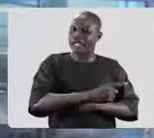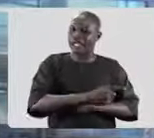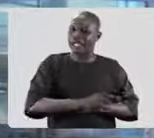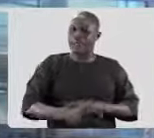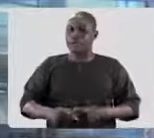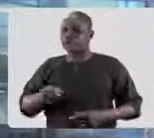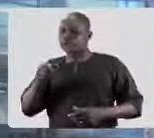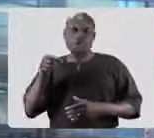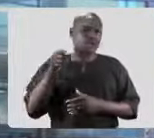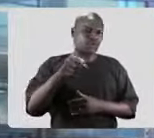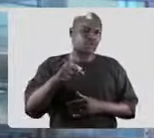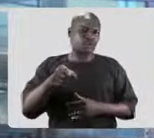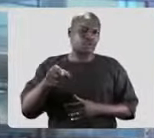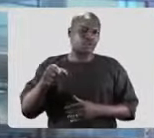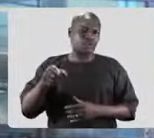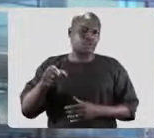no nsoso no.